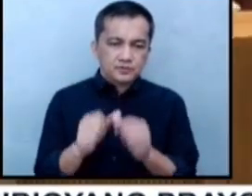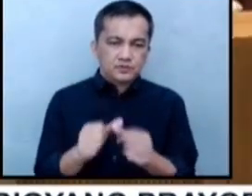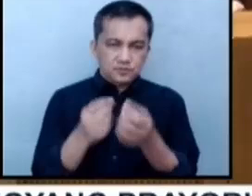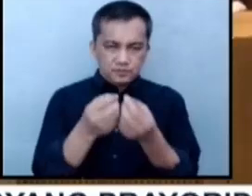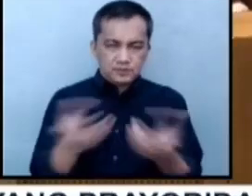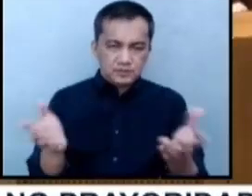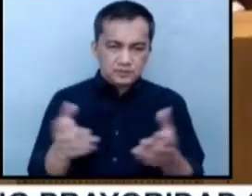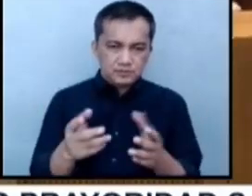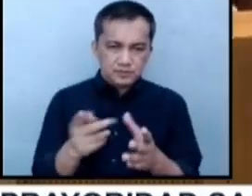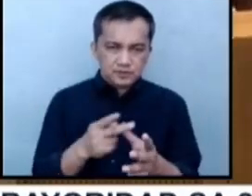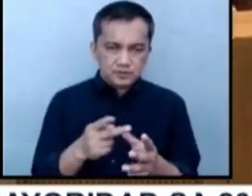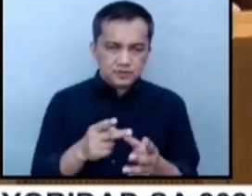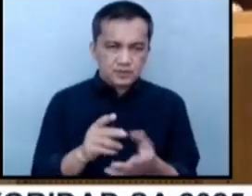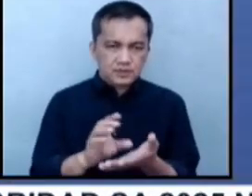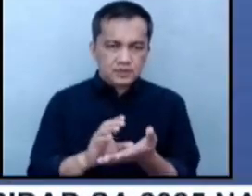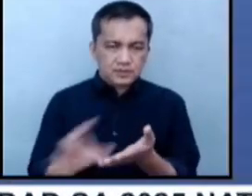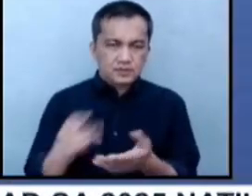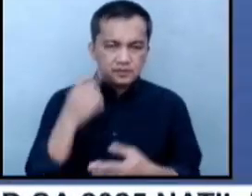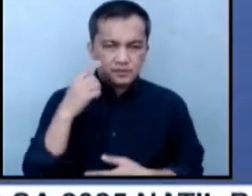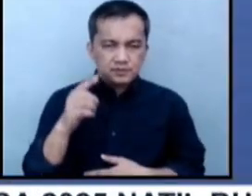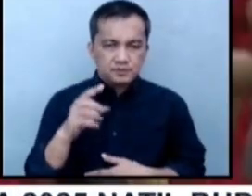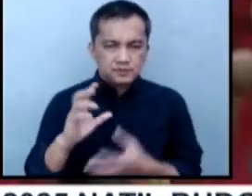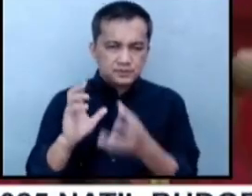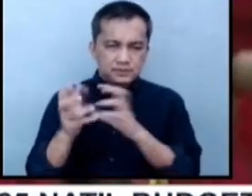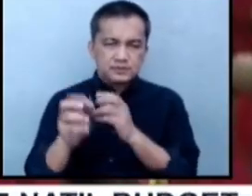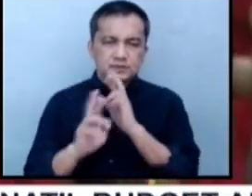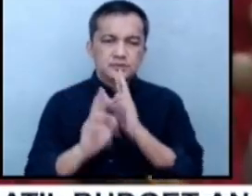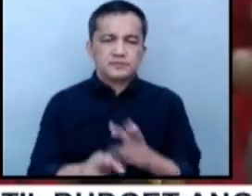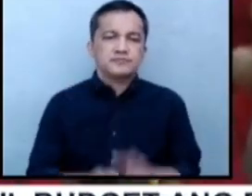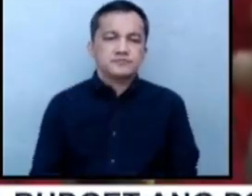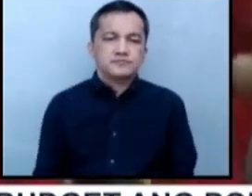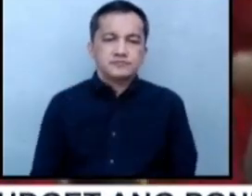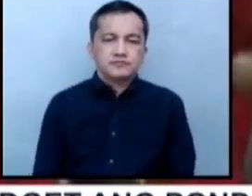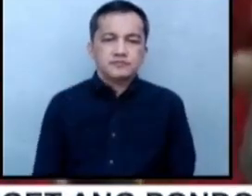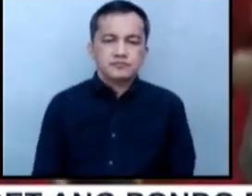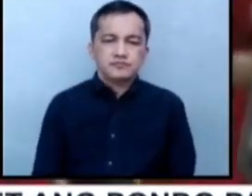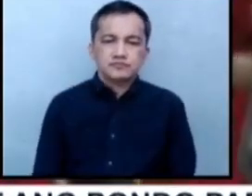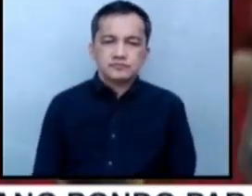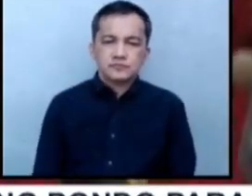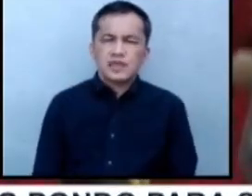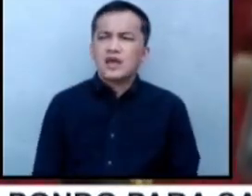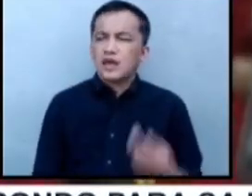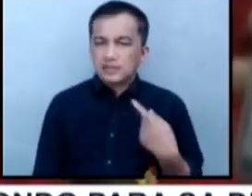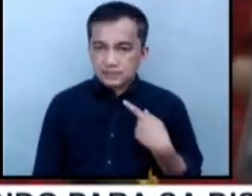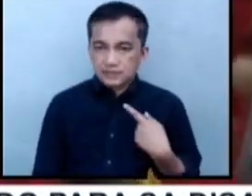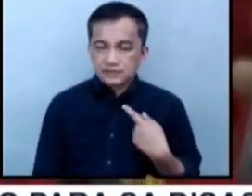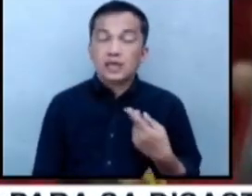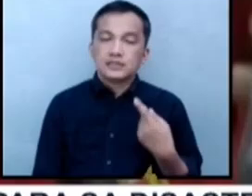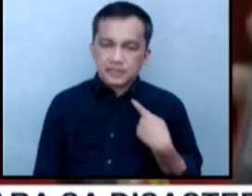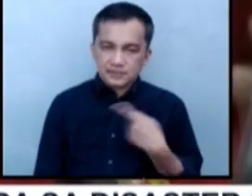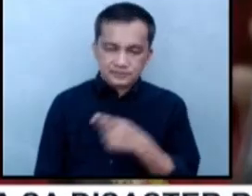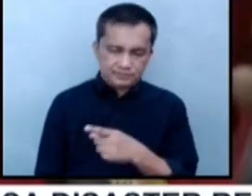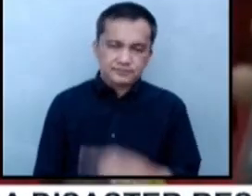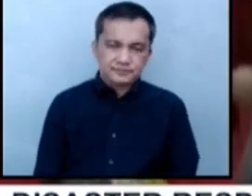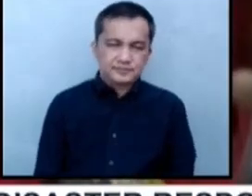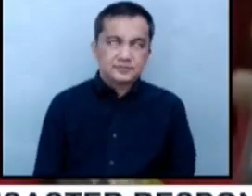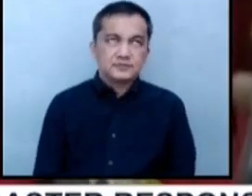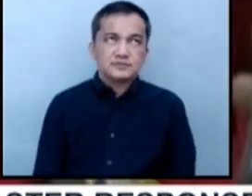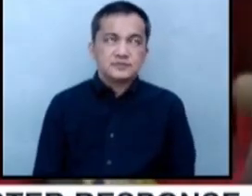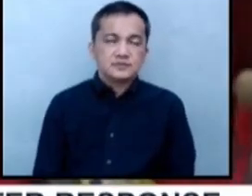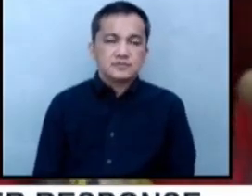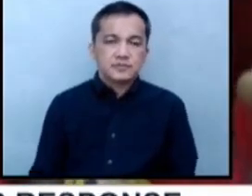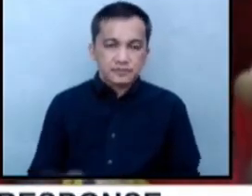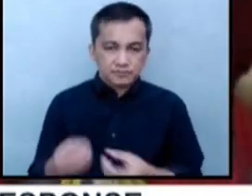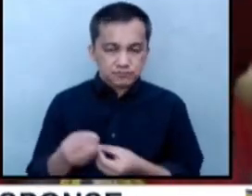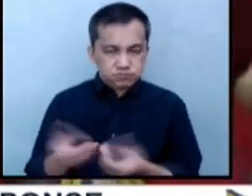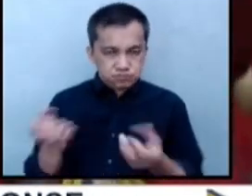ang para sa disaster response nandiyan nandiyan talaga at ah parating in-update lang natin di ba At saka